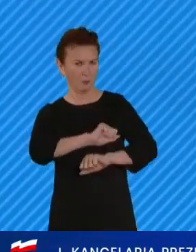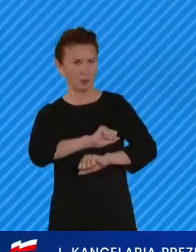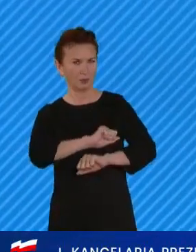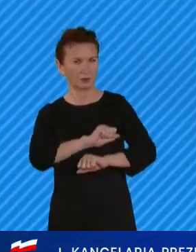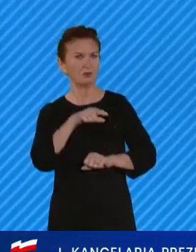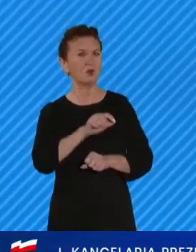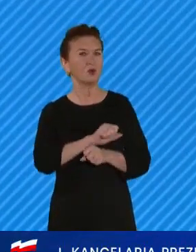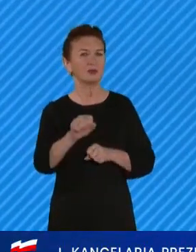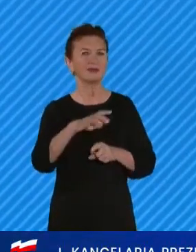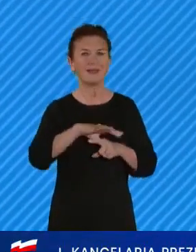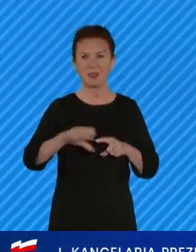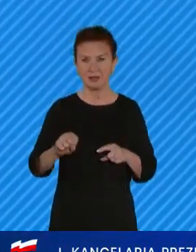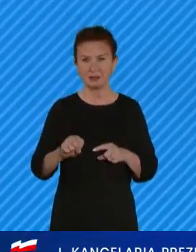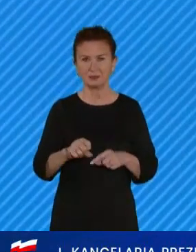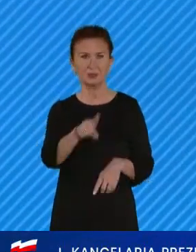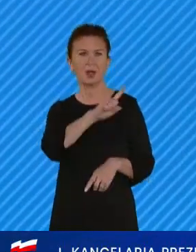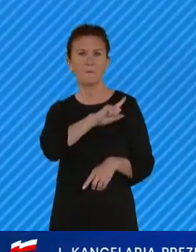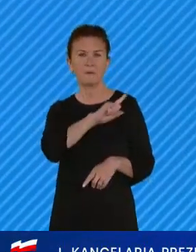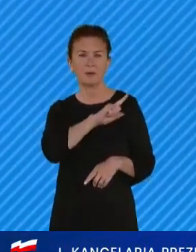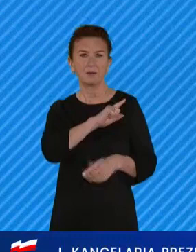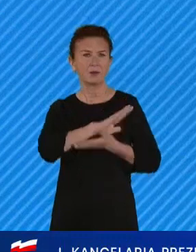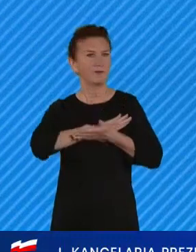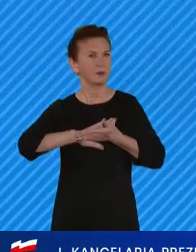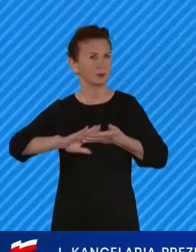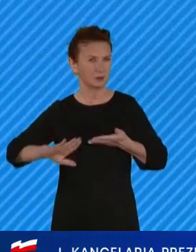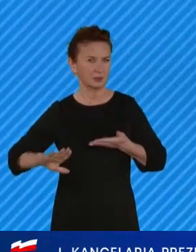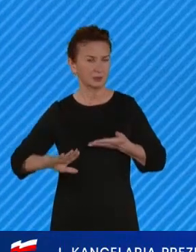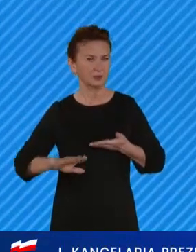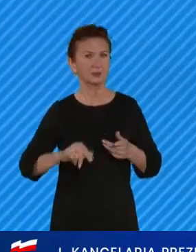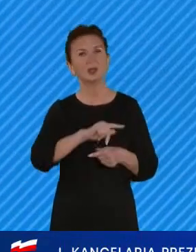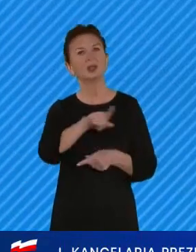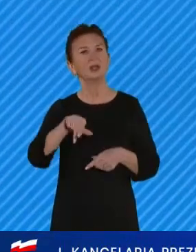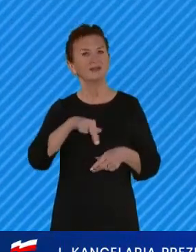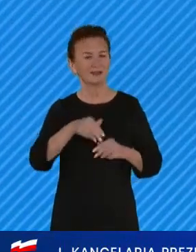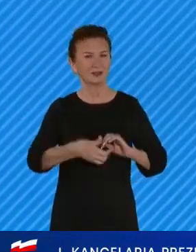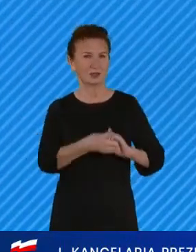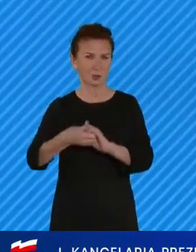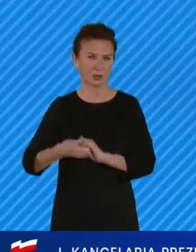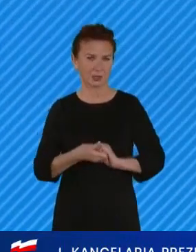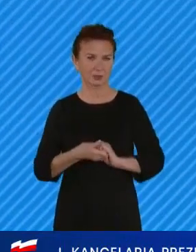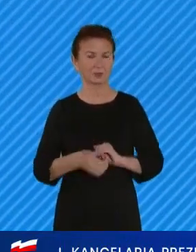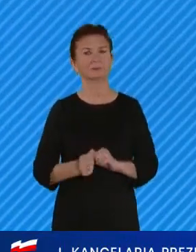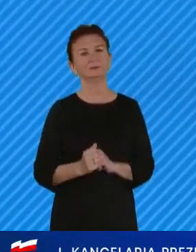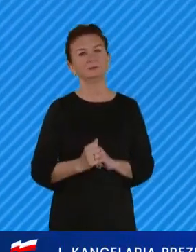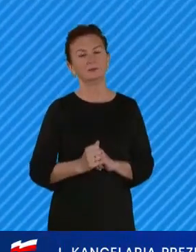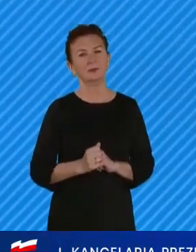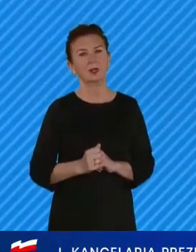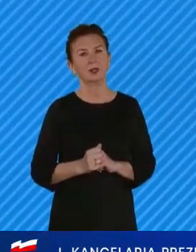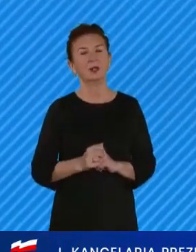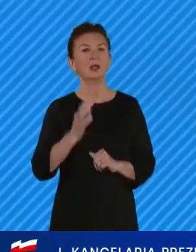nasza dyscyplina, przestrzeganie zasad sanitarnych i nasza solidarność. I przed